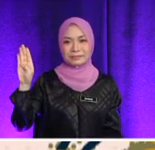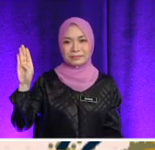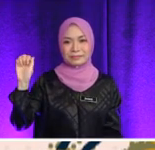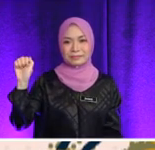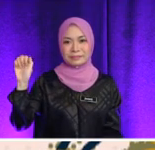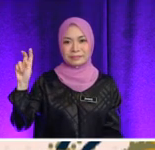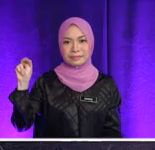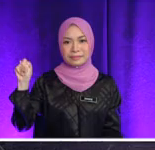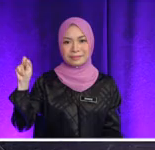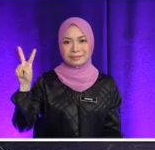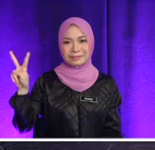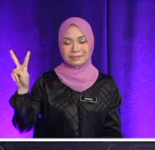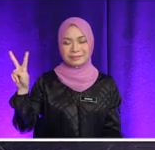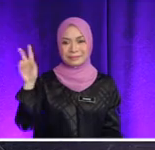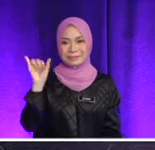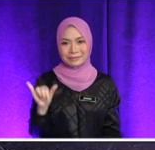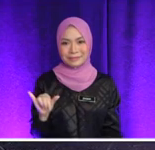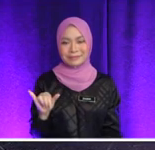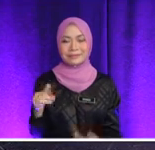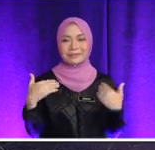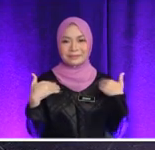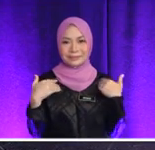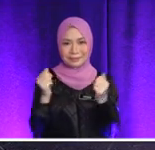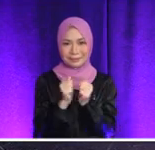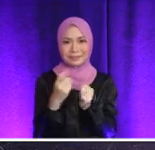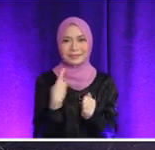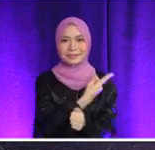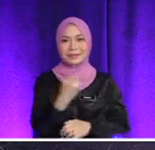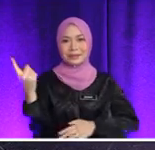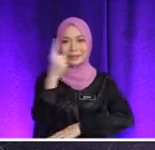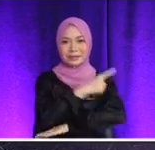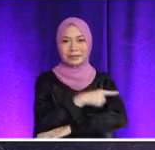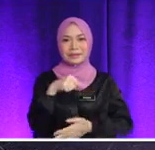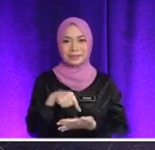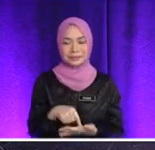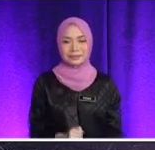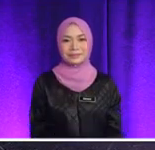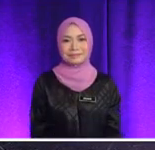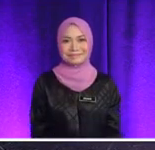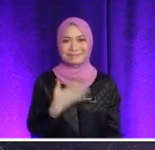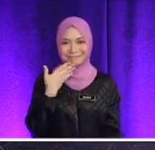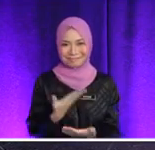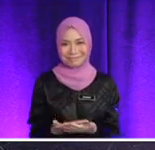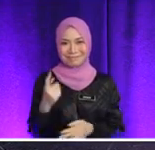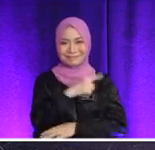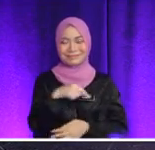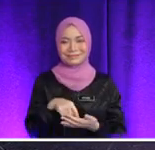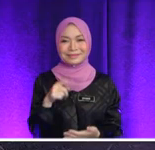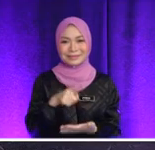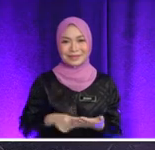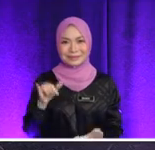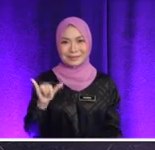SMK Subang 2 yang sudah bersama dengan kita hari ini apakah yang akan kita tekankan pada